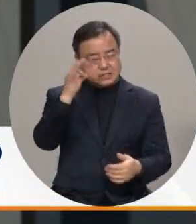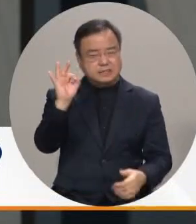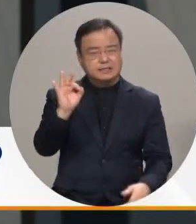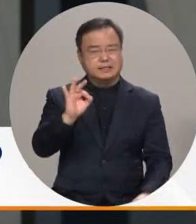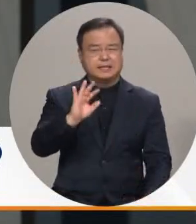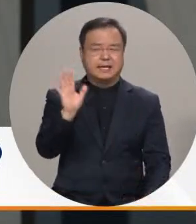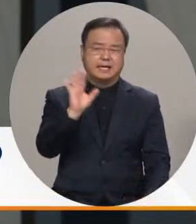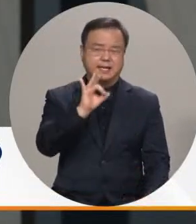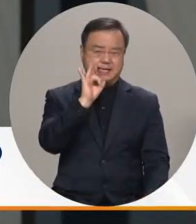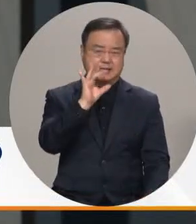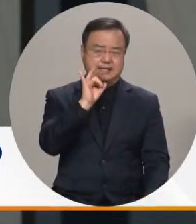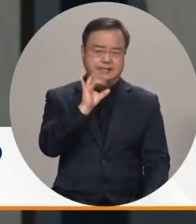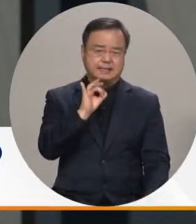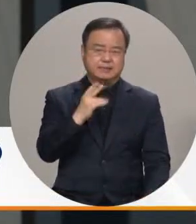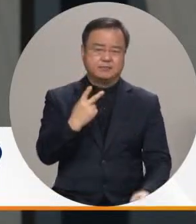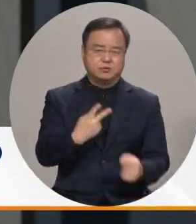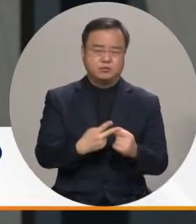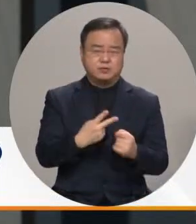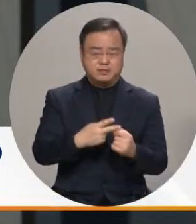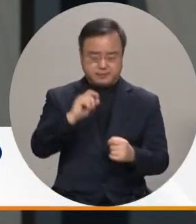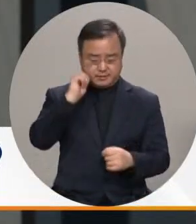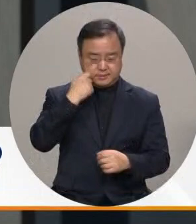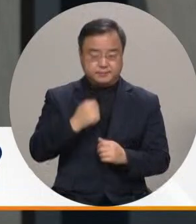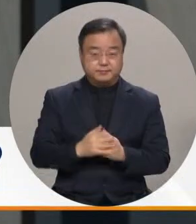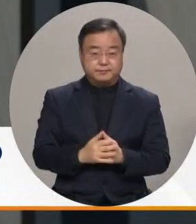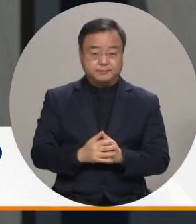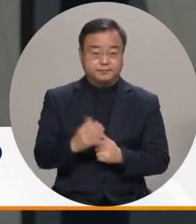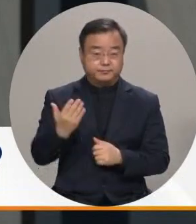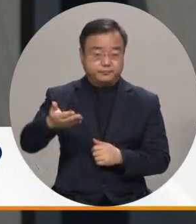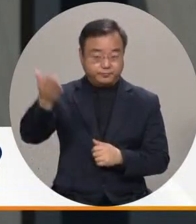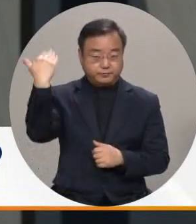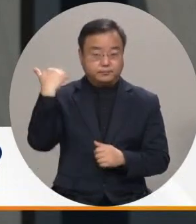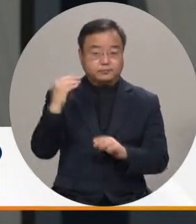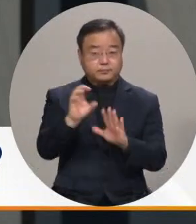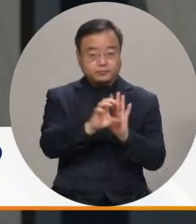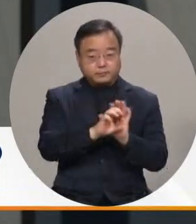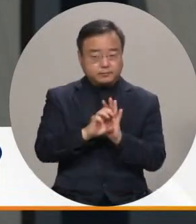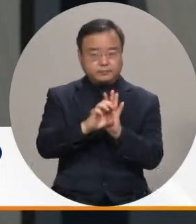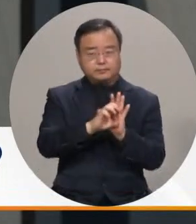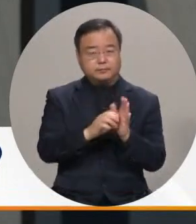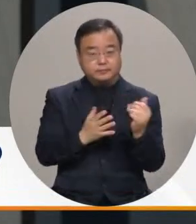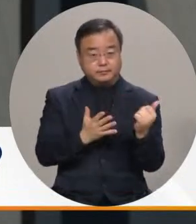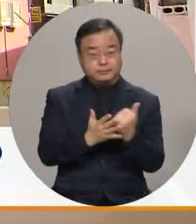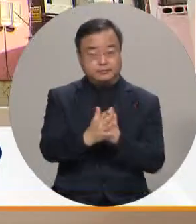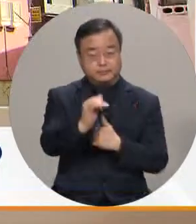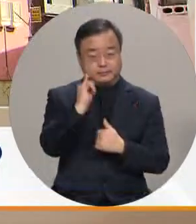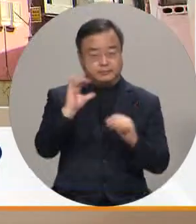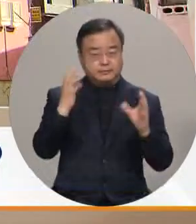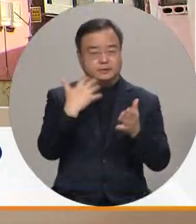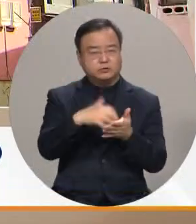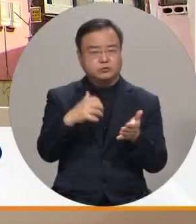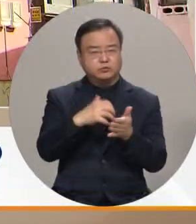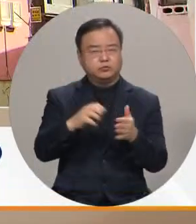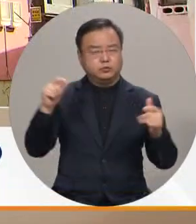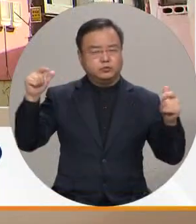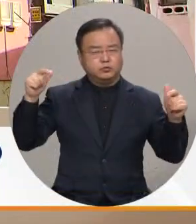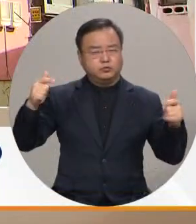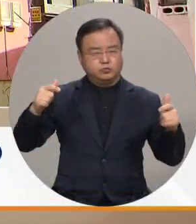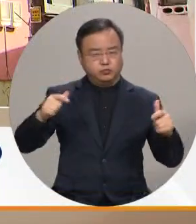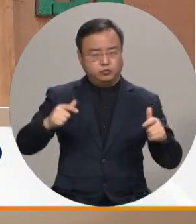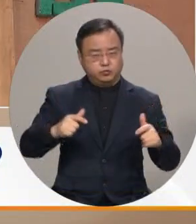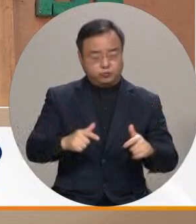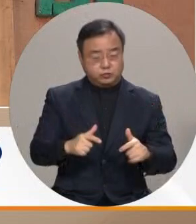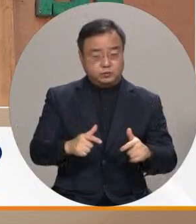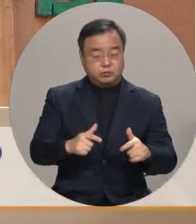어려움이 두 가지가 있는데요 우선 뭐 그전에 코로나의 영향도 있고 아동수가 감소하고 있는 이런 영향도 있기는